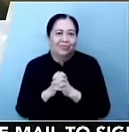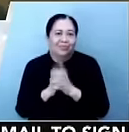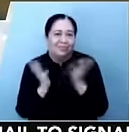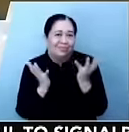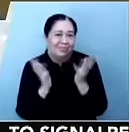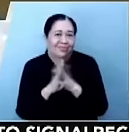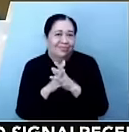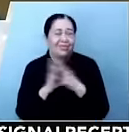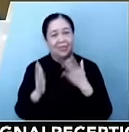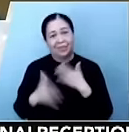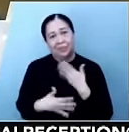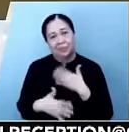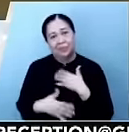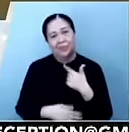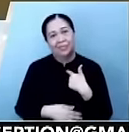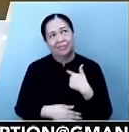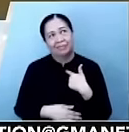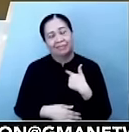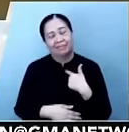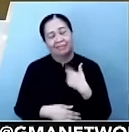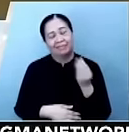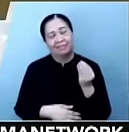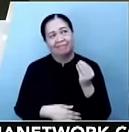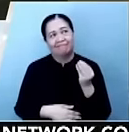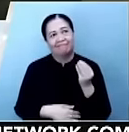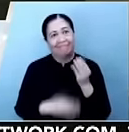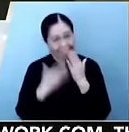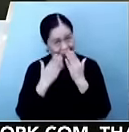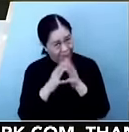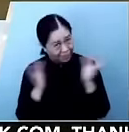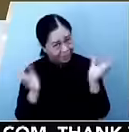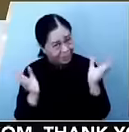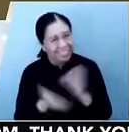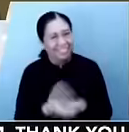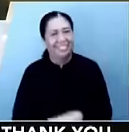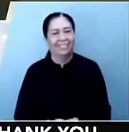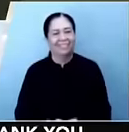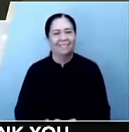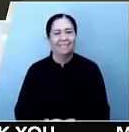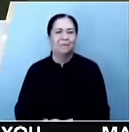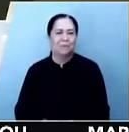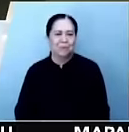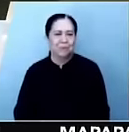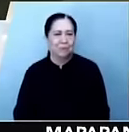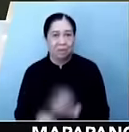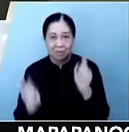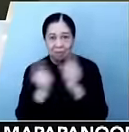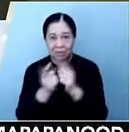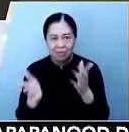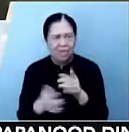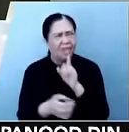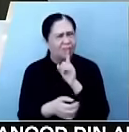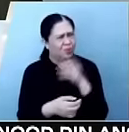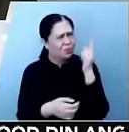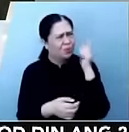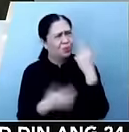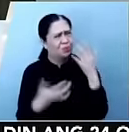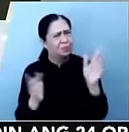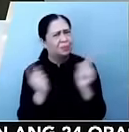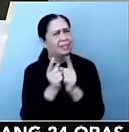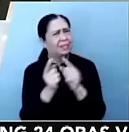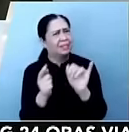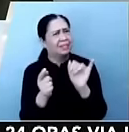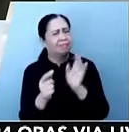natutuwa po ako and thank you so much. Na-meet mo na ba siya? Actually, na-meet ko po siya. Mabait po